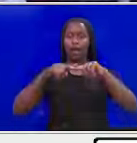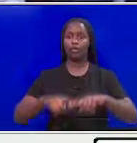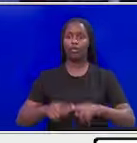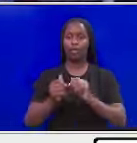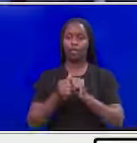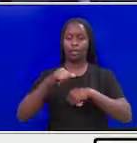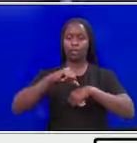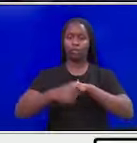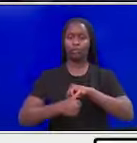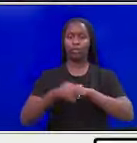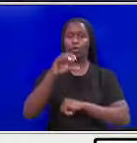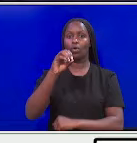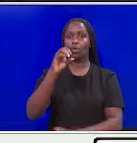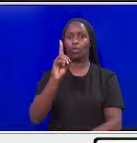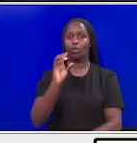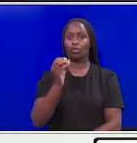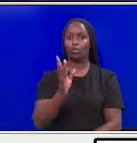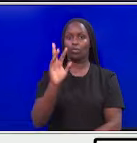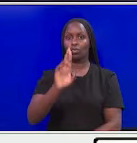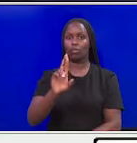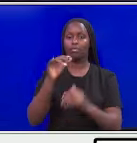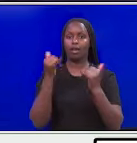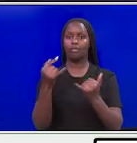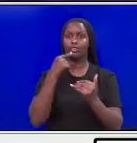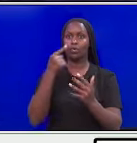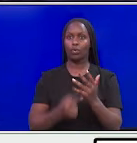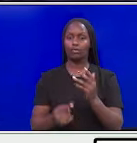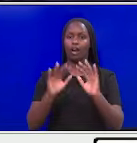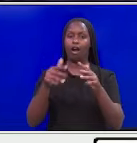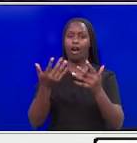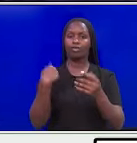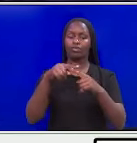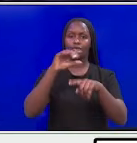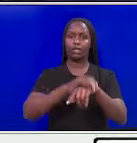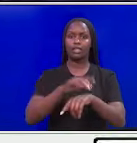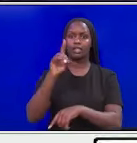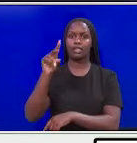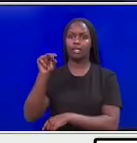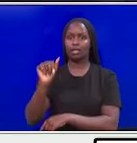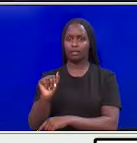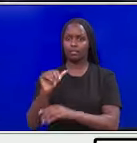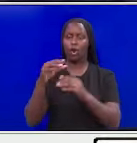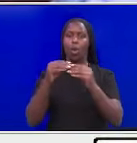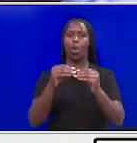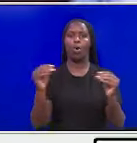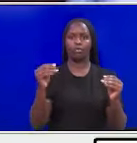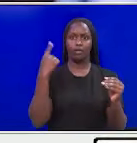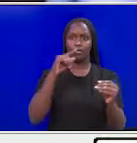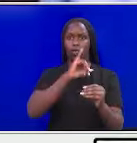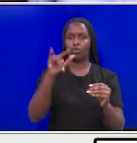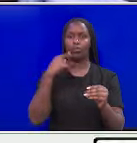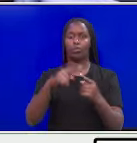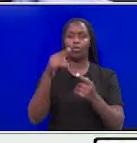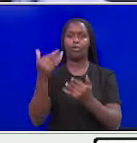mpasuaji wa serikali Johansen Oduor, shughuli ya kupata chembe chembe za walioathirika itachukua muda mrefu. We need